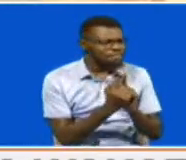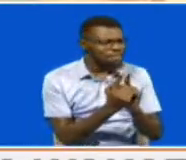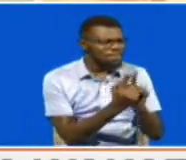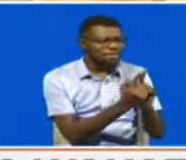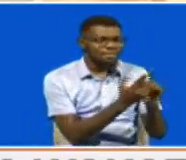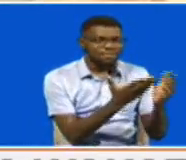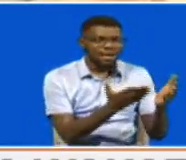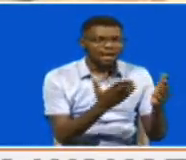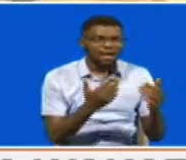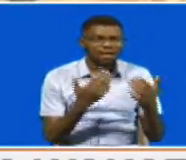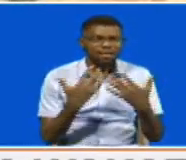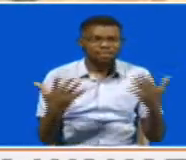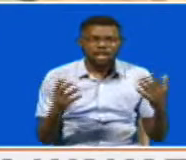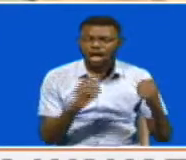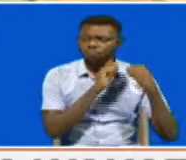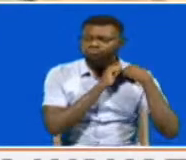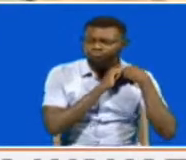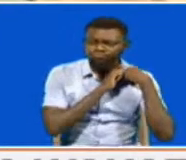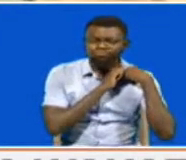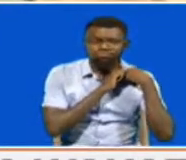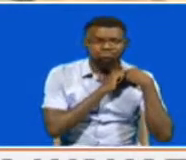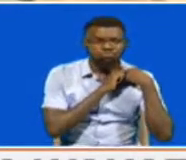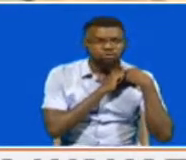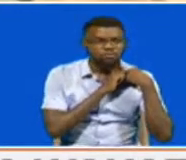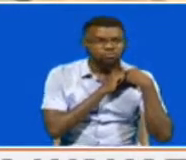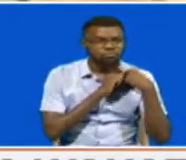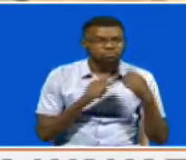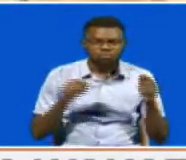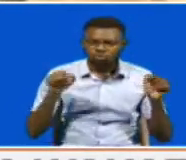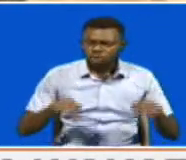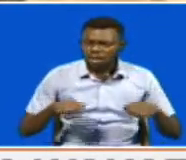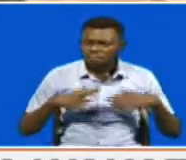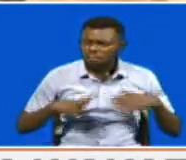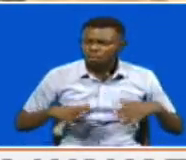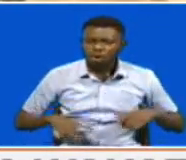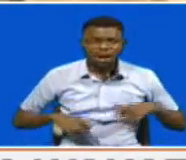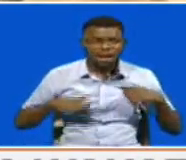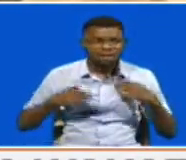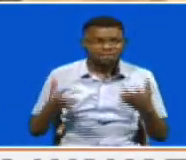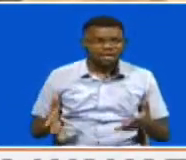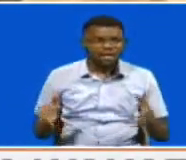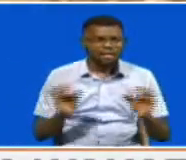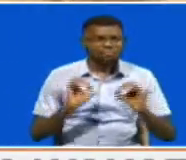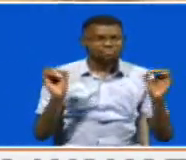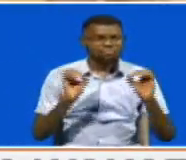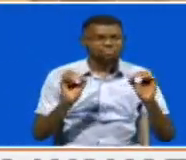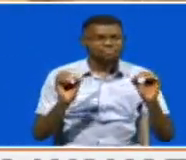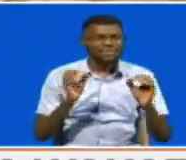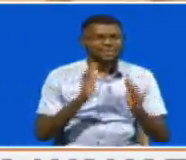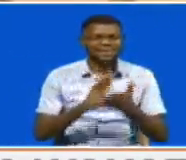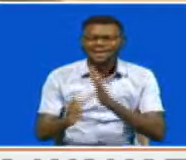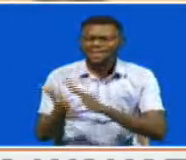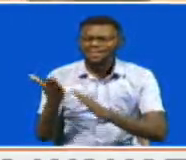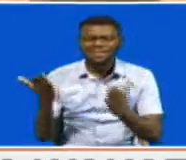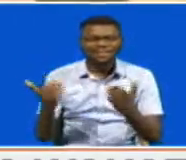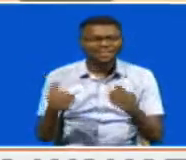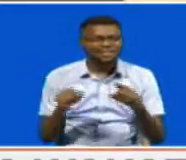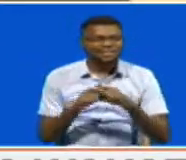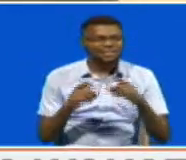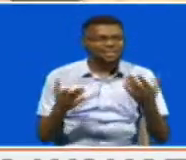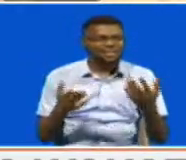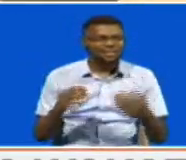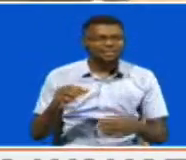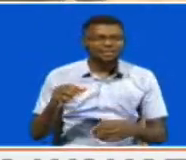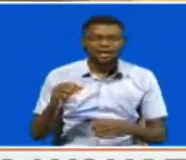ni wale ambao wamekuja kuchukua vitu yao. Kwa hivyo kutoka leo hakuna mtu anaishi Longewan, hakuna mtu anaishi Lolmolok. Haya yanajiri huku maafisa